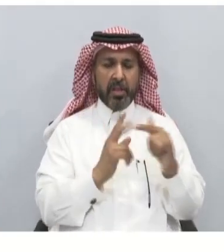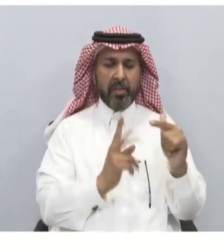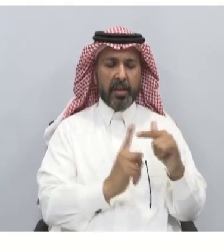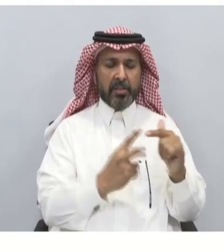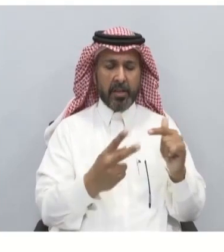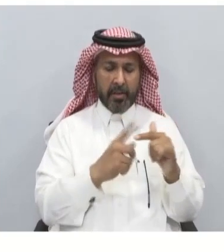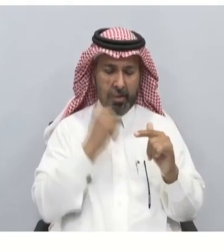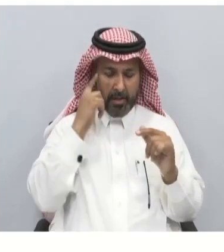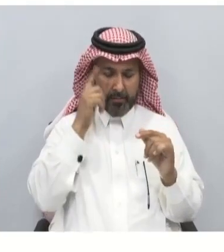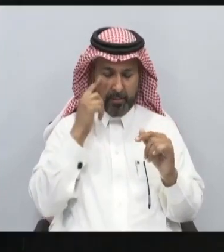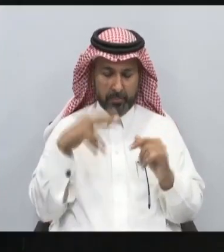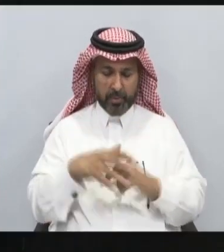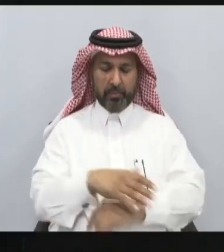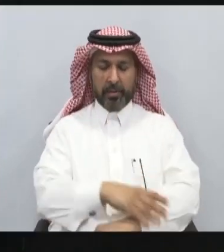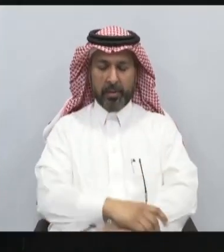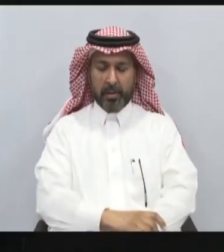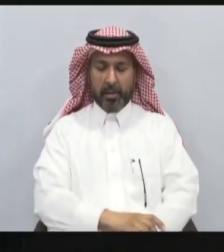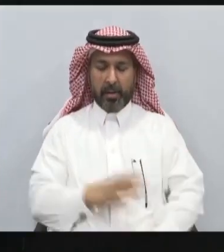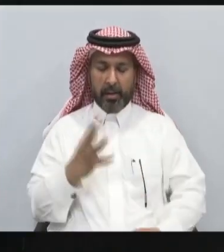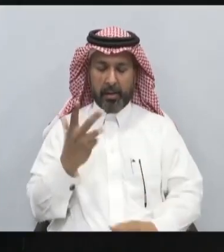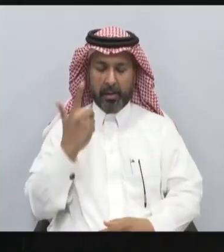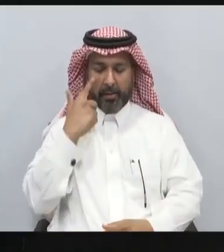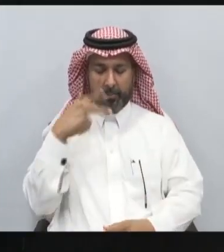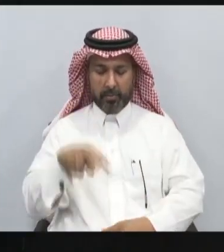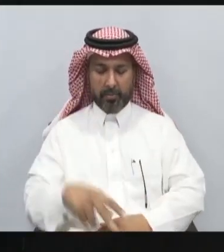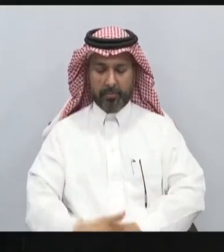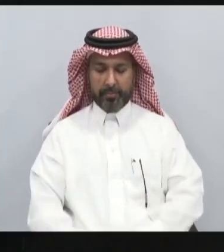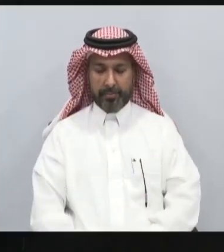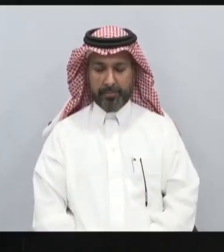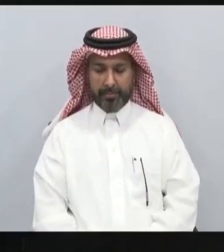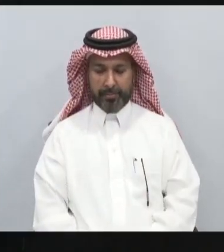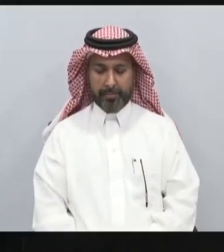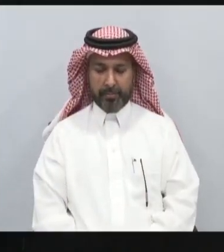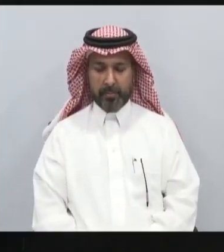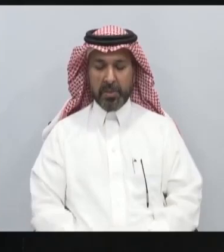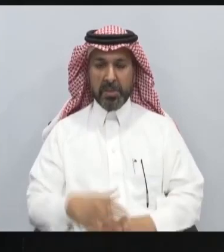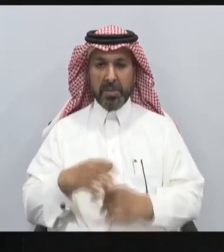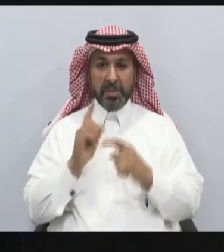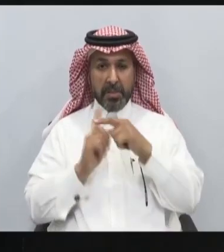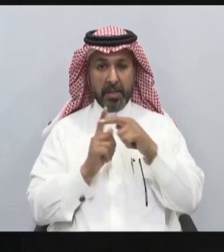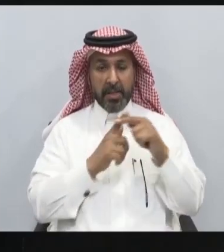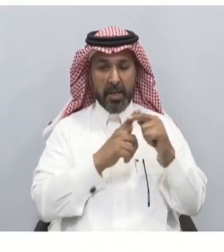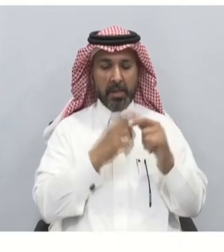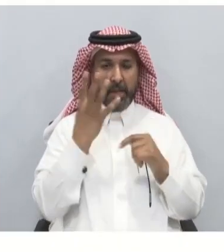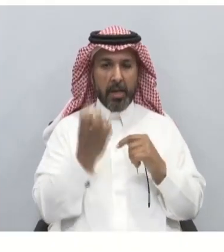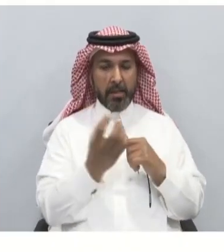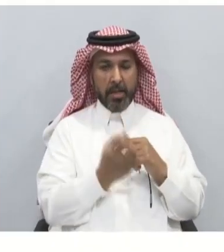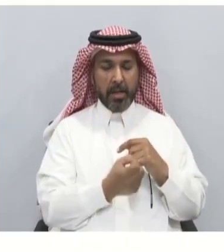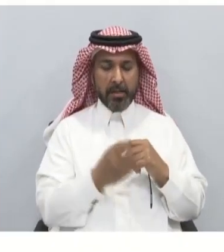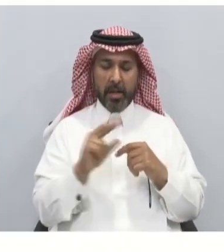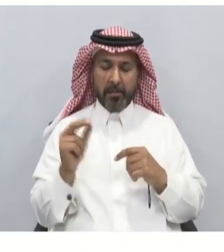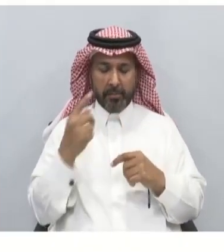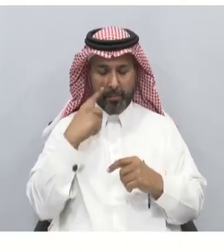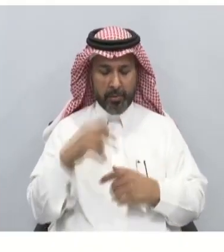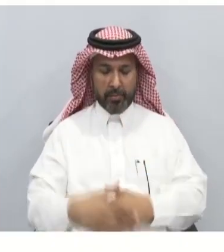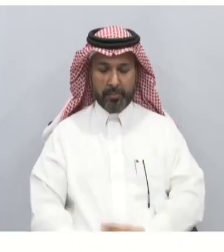متتاليين ثابتا، الفرق بين الحد الأول والثاني نفس الفرق بين الثاني والثالث سواء بالزيادة أو بالنقصان، يسمى